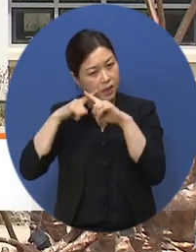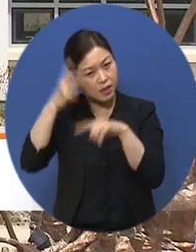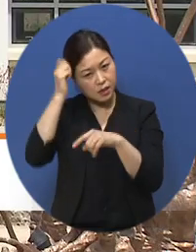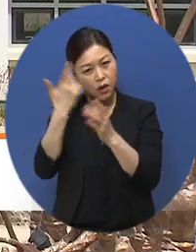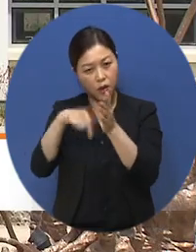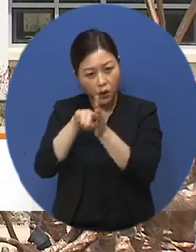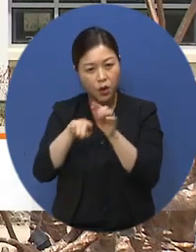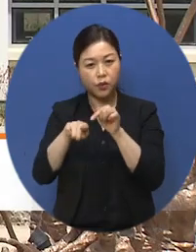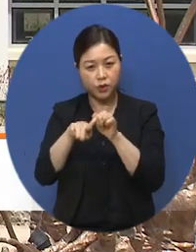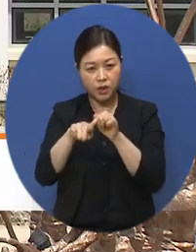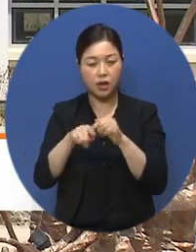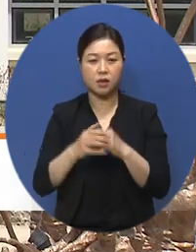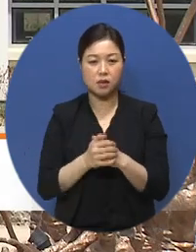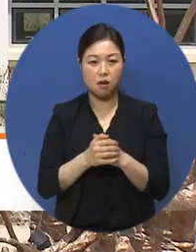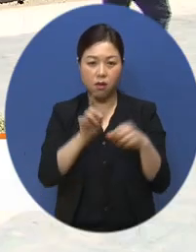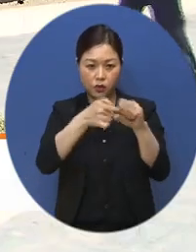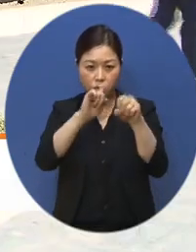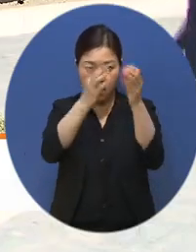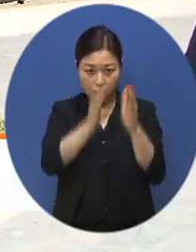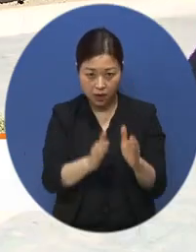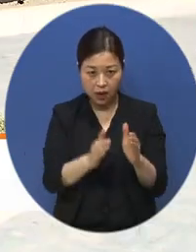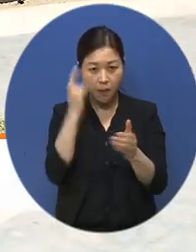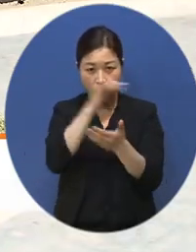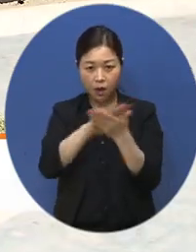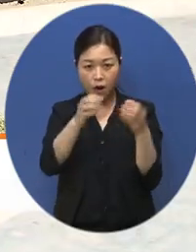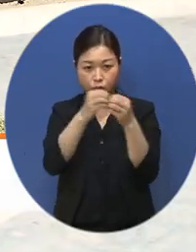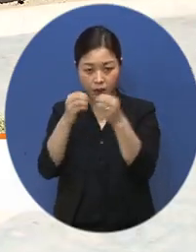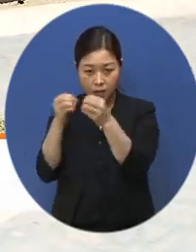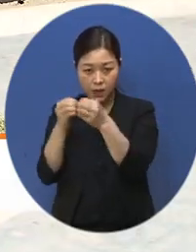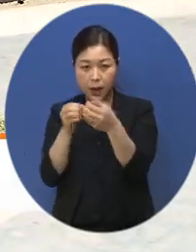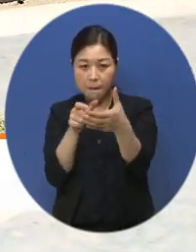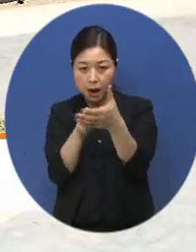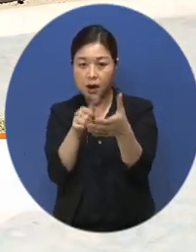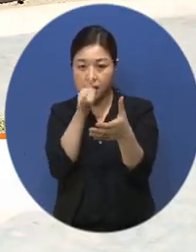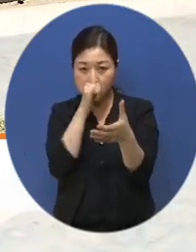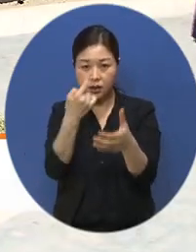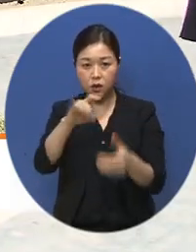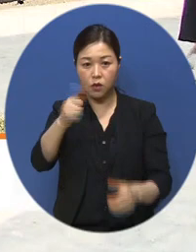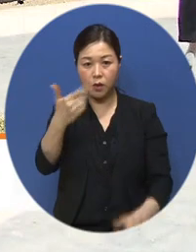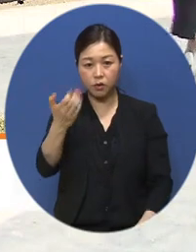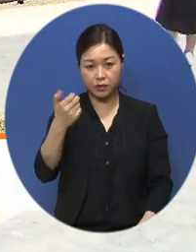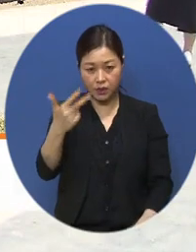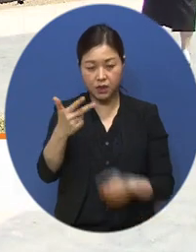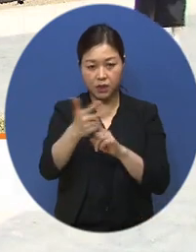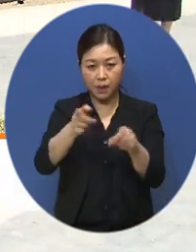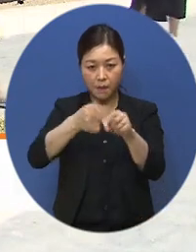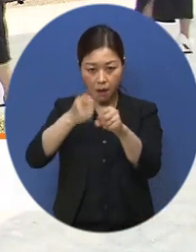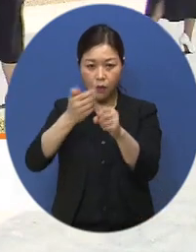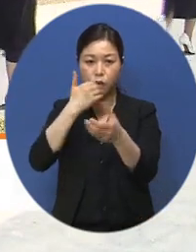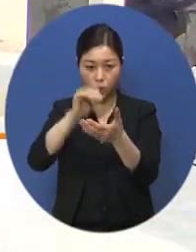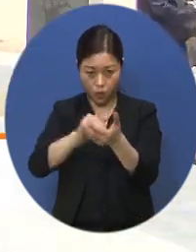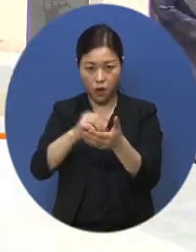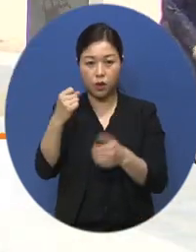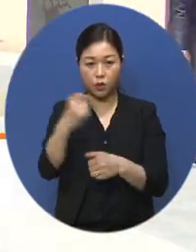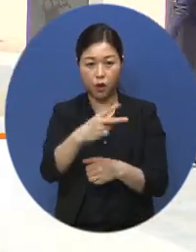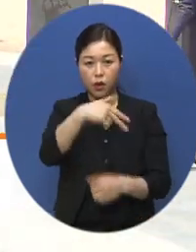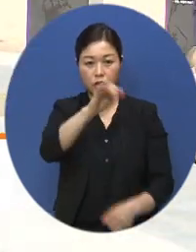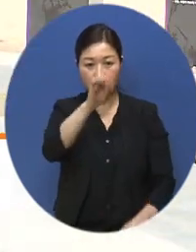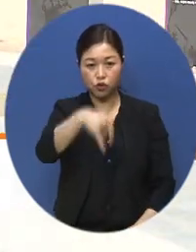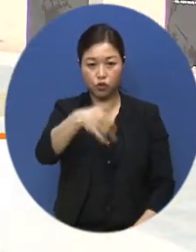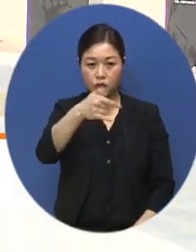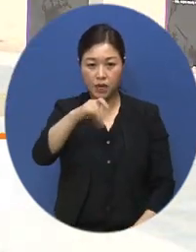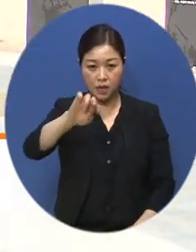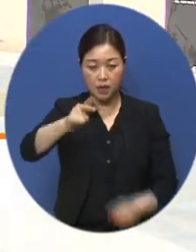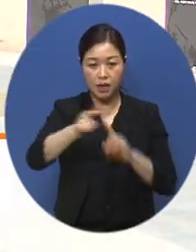아픔의 기록을 승화한 조각상들과 평화의 문구가 기록된 1,597개의 판석, 그리고 정유재란의